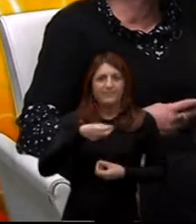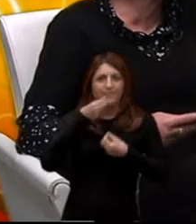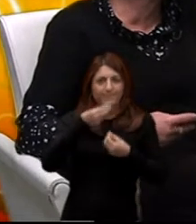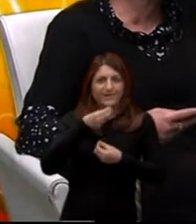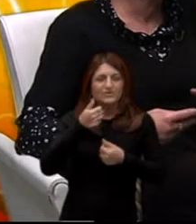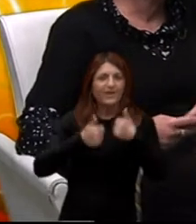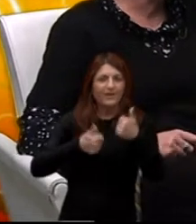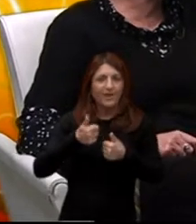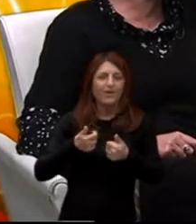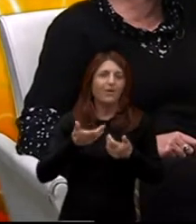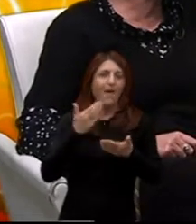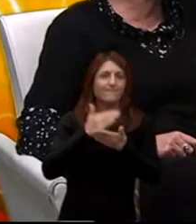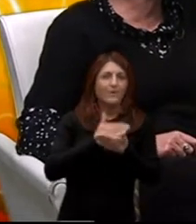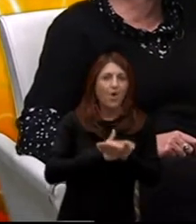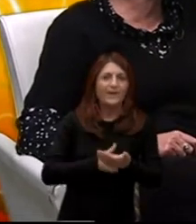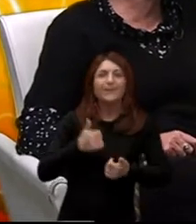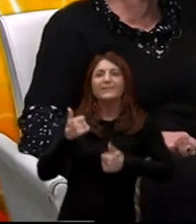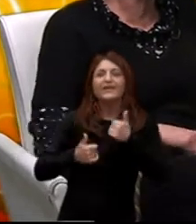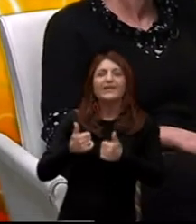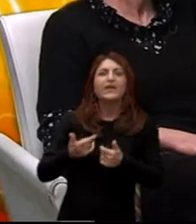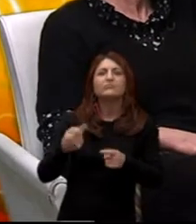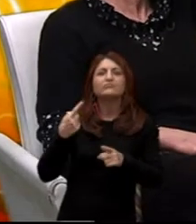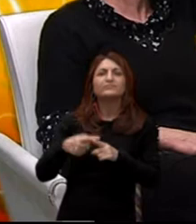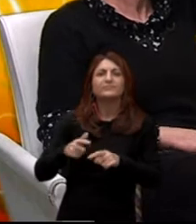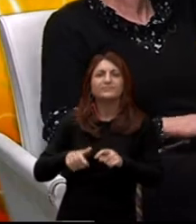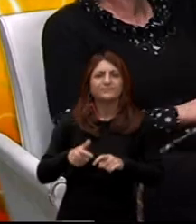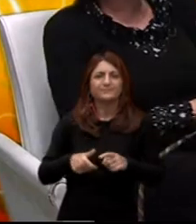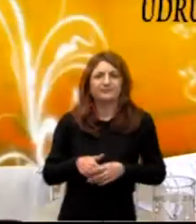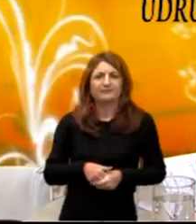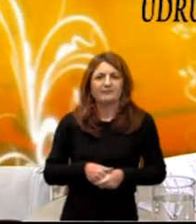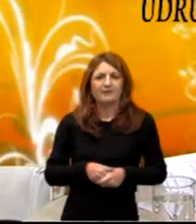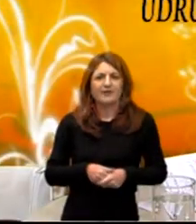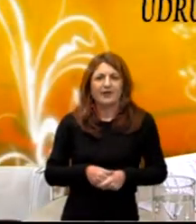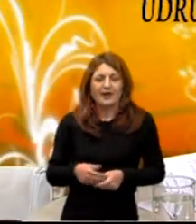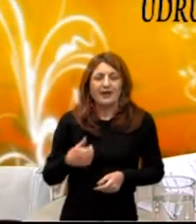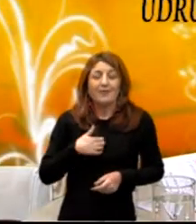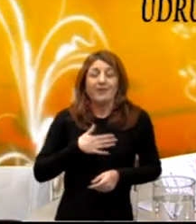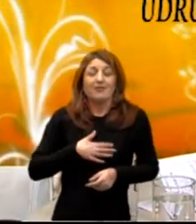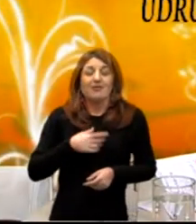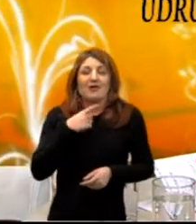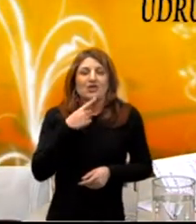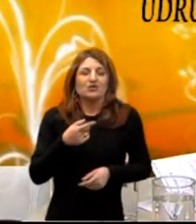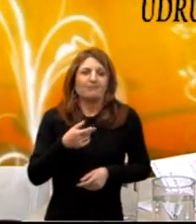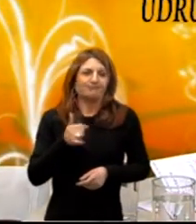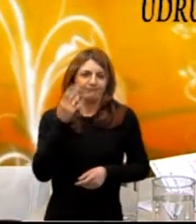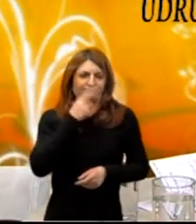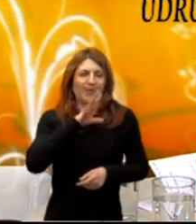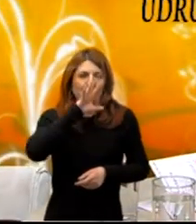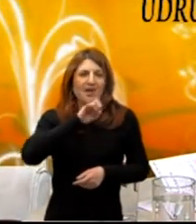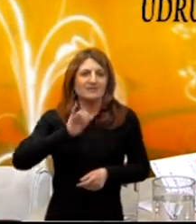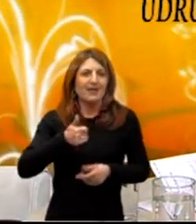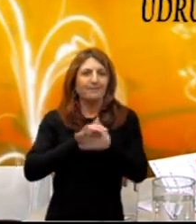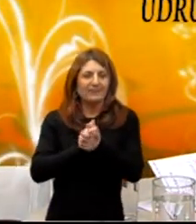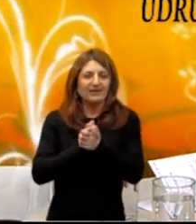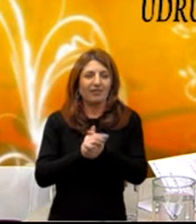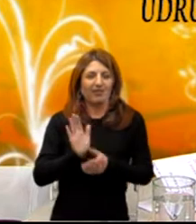ili ćemo odmah pričati na konkretne stvari. Mrvicu samo, htjela bi nešto reći ovo što ste rekli. Inače, pas je prijatelj čovjeka. Da.